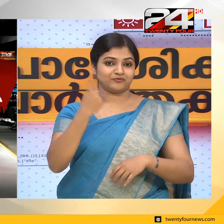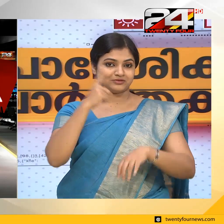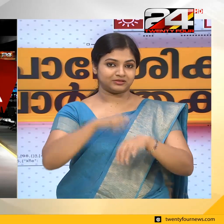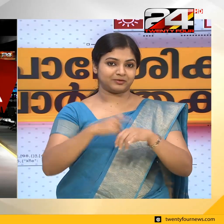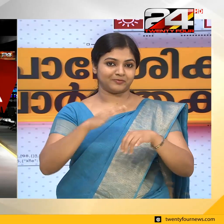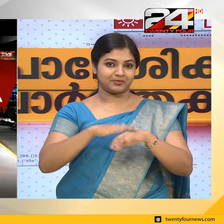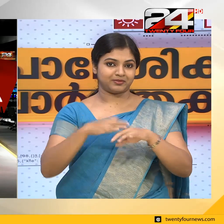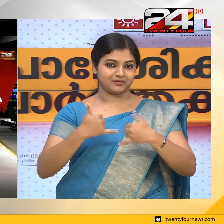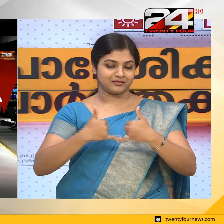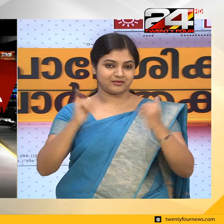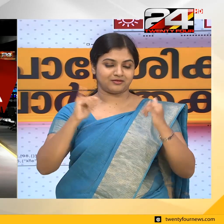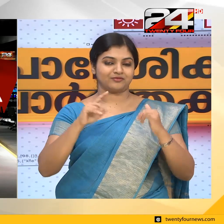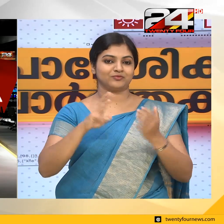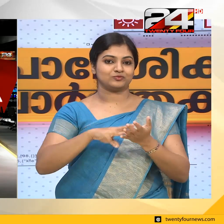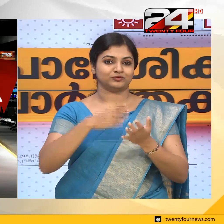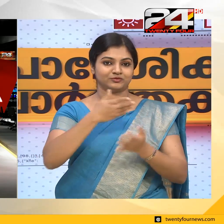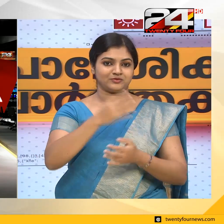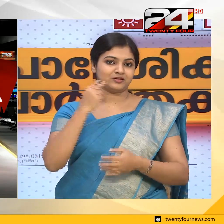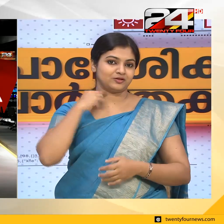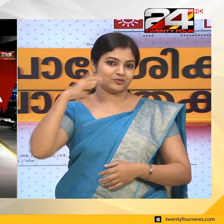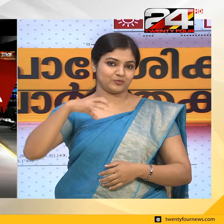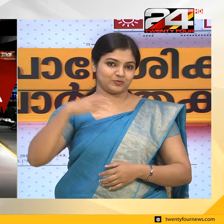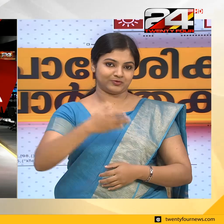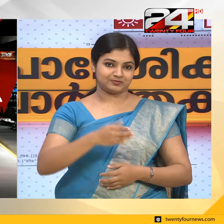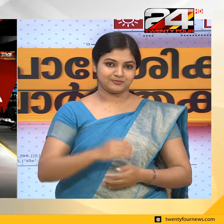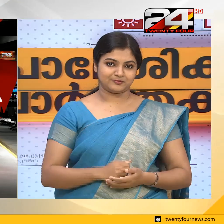മ്യൂസിയമാണ് തിരുവനന്തപുരം തിരുമലയിലെ ബെൽ മ്യൂസിയം.